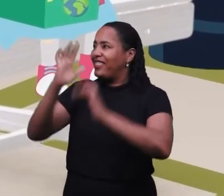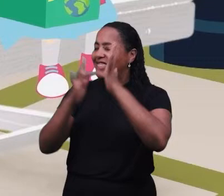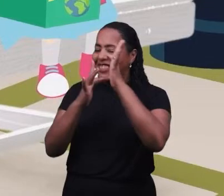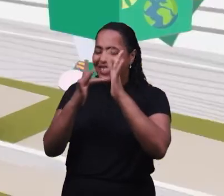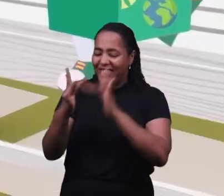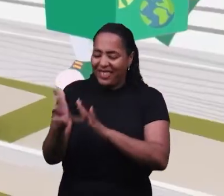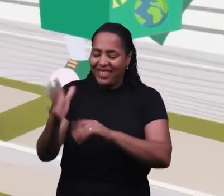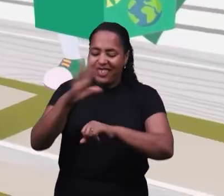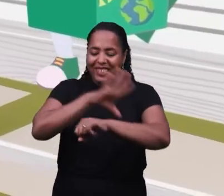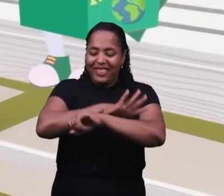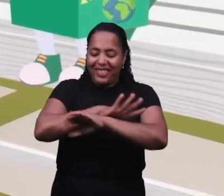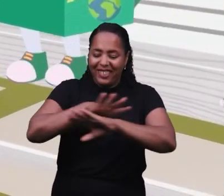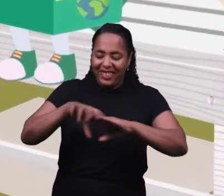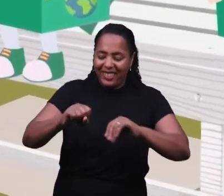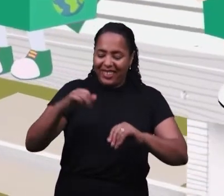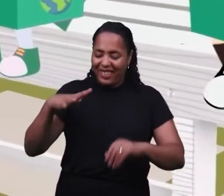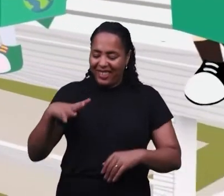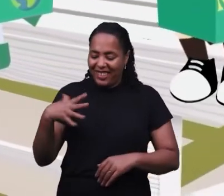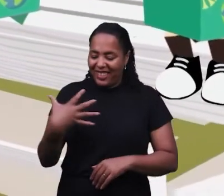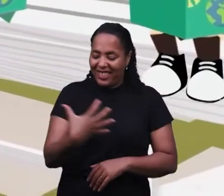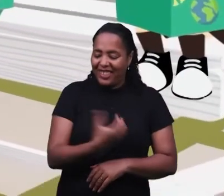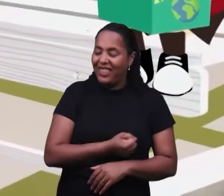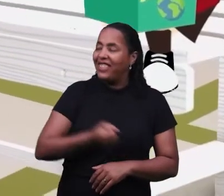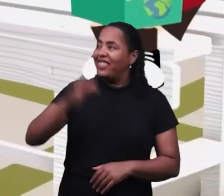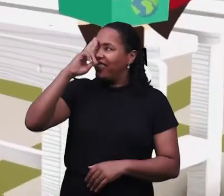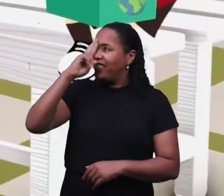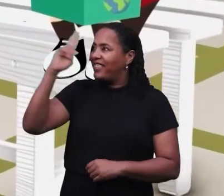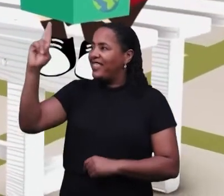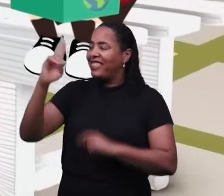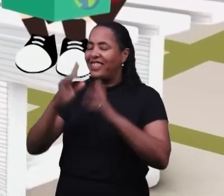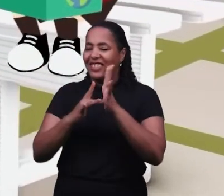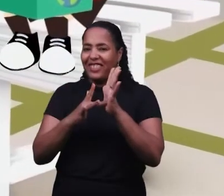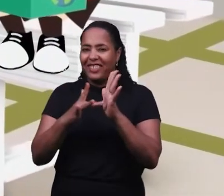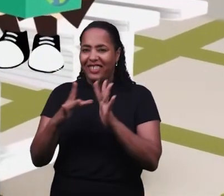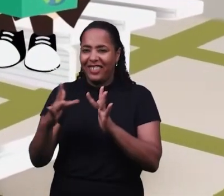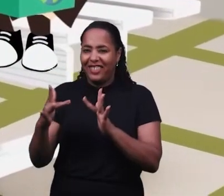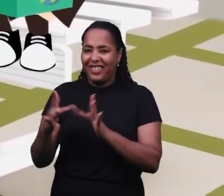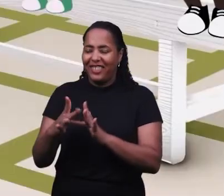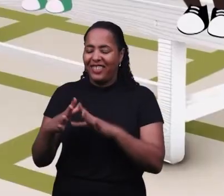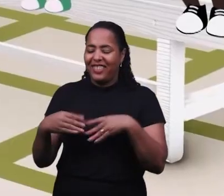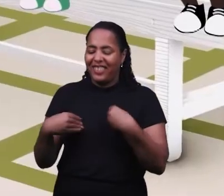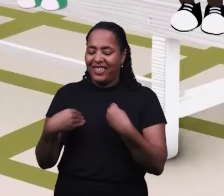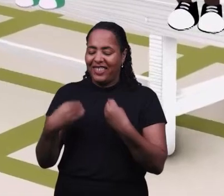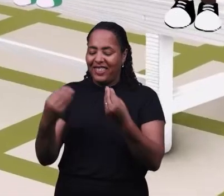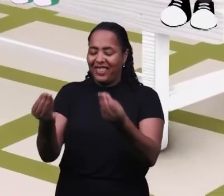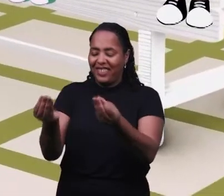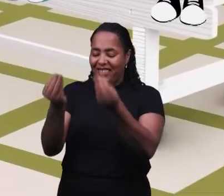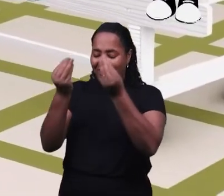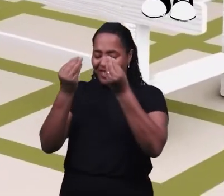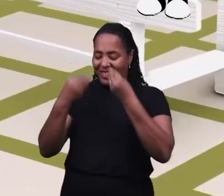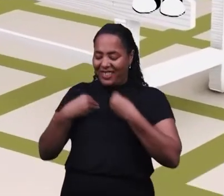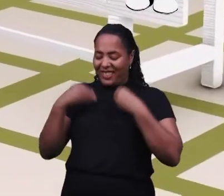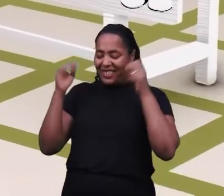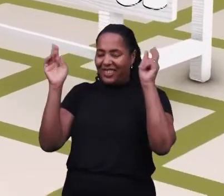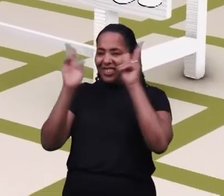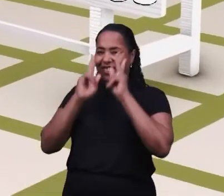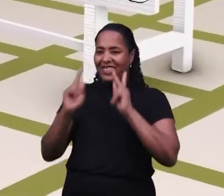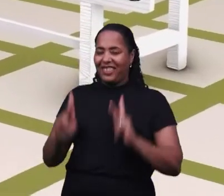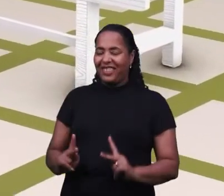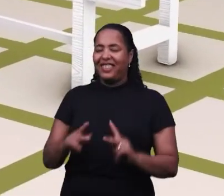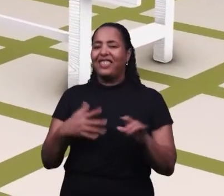falar que Jesus salva e cura, que Jesus